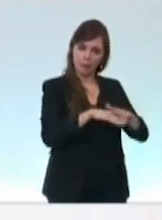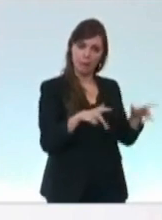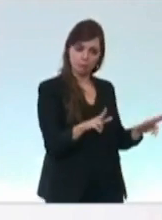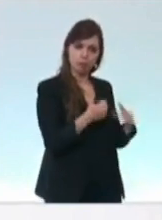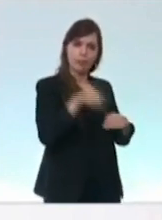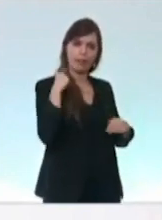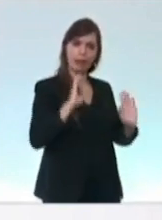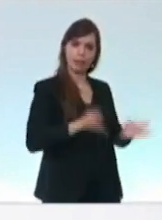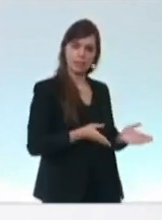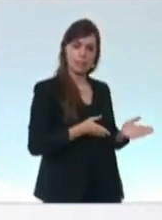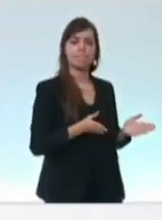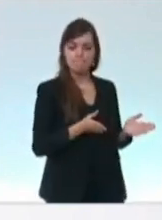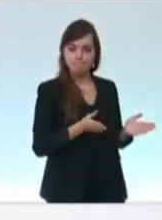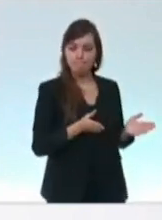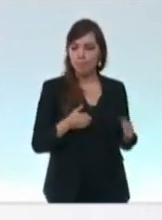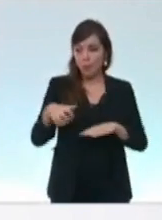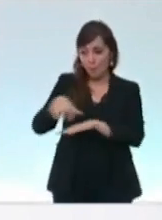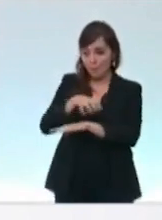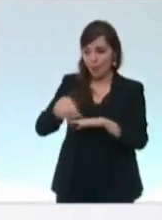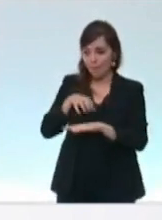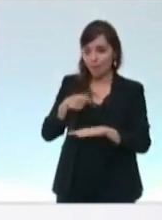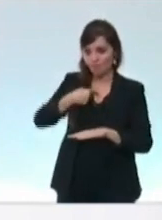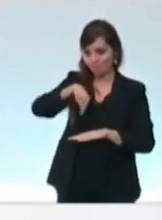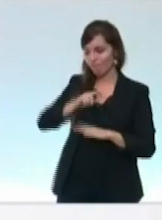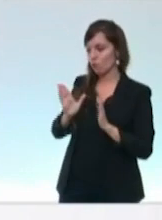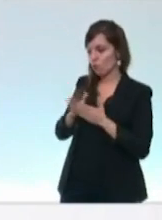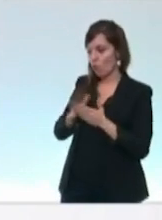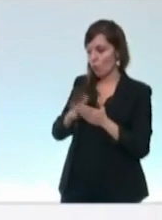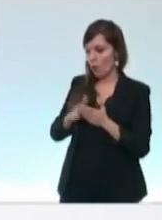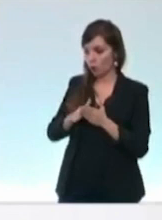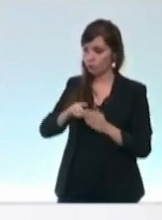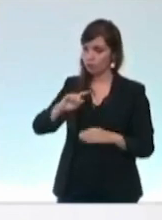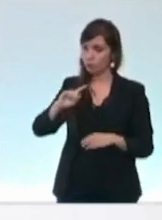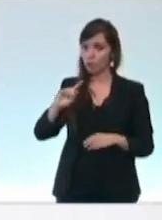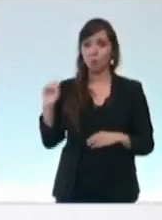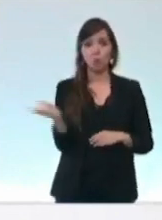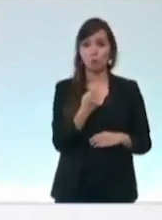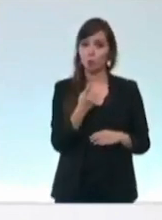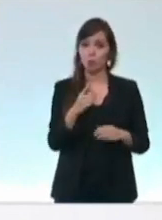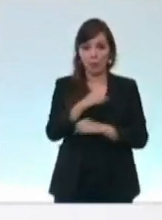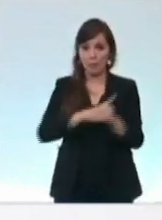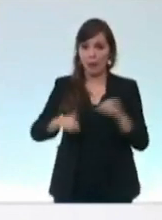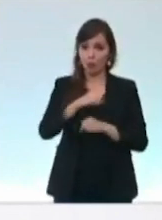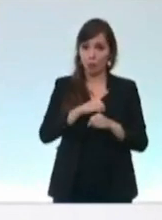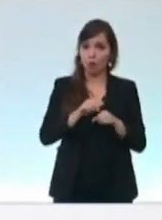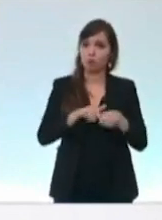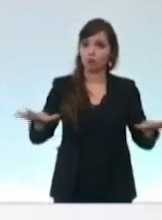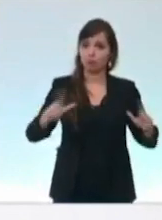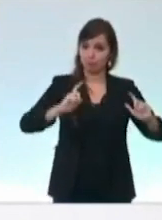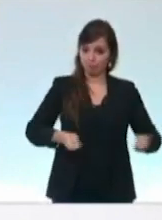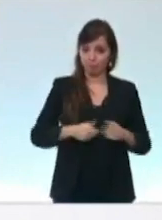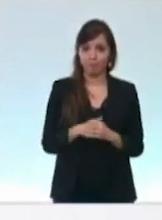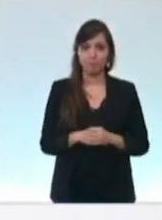j'ai demandé au préfet d'étendre ce couvre feu à l'ensemble du département au total